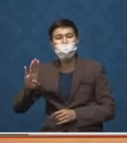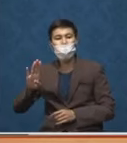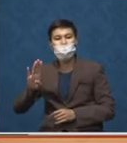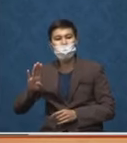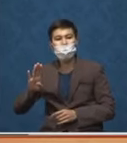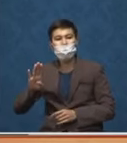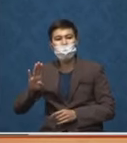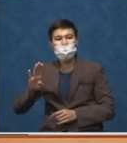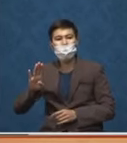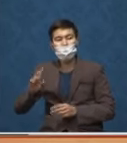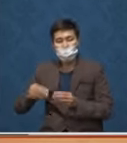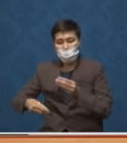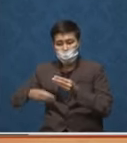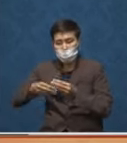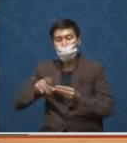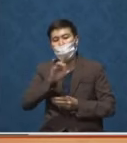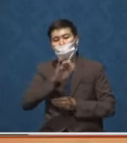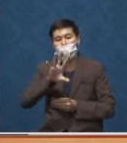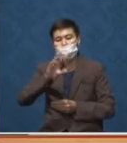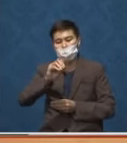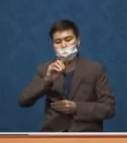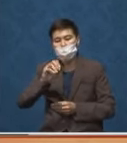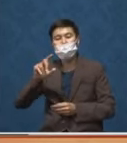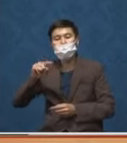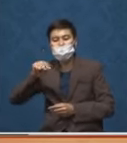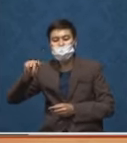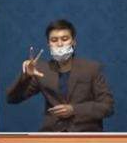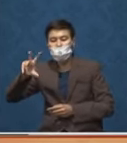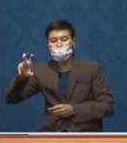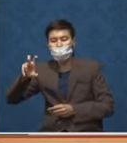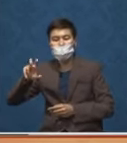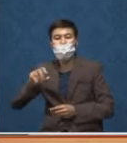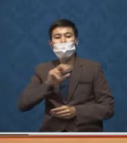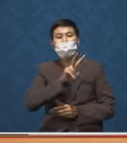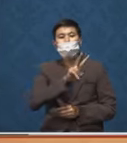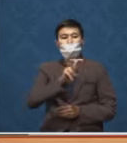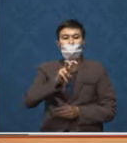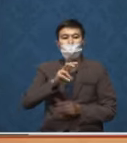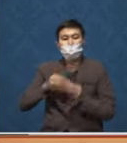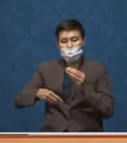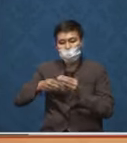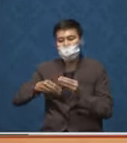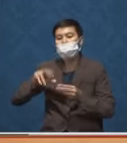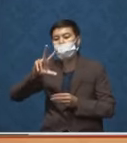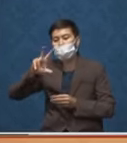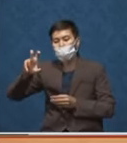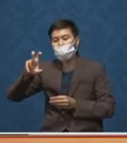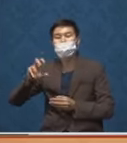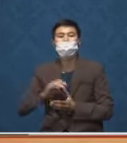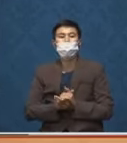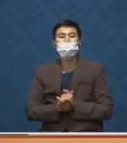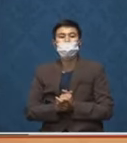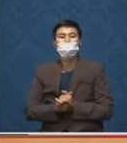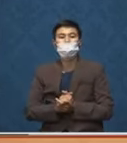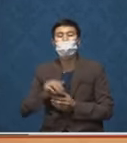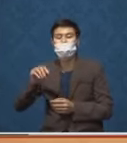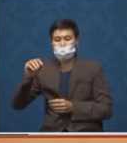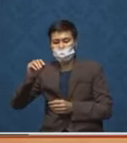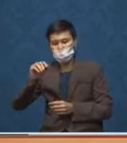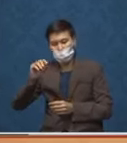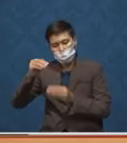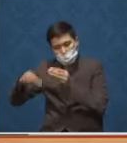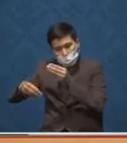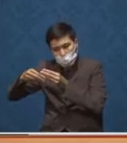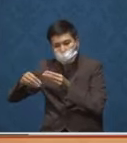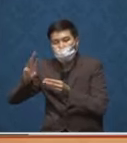เป็น150หรือ300บาทถ้าจ่ายอยู่200ก็จะขึ้นเป็น300หรือแม้แต่600บาทแบบ